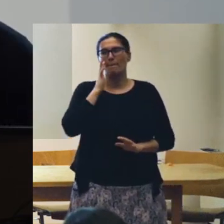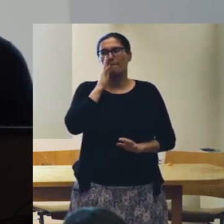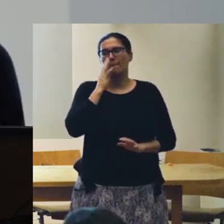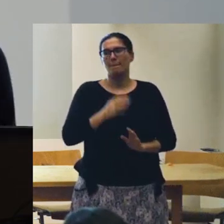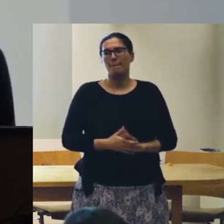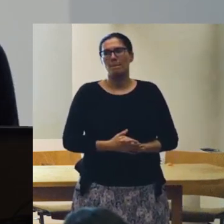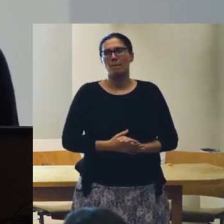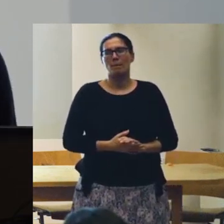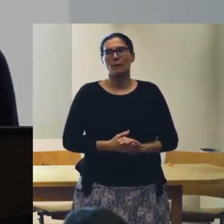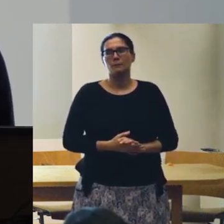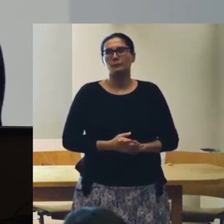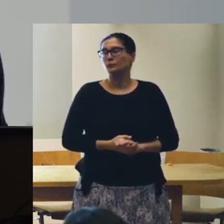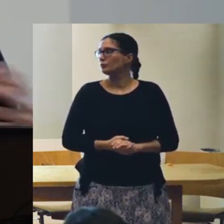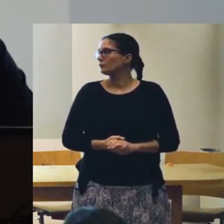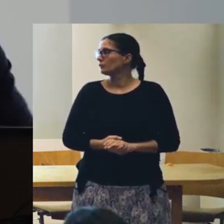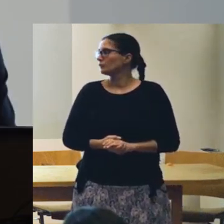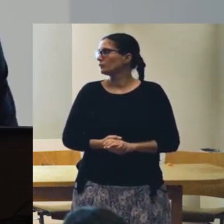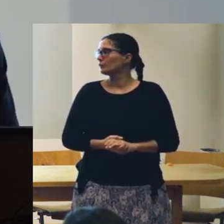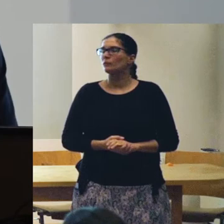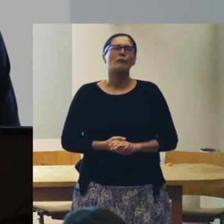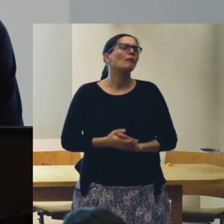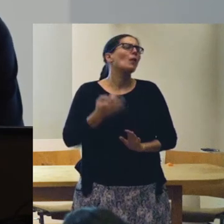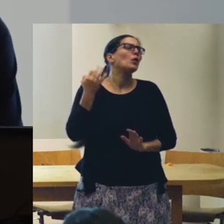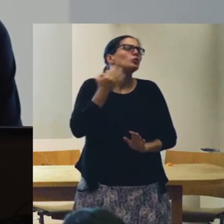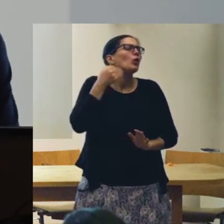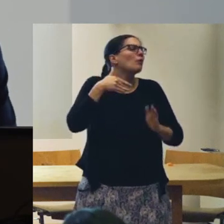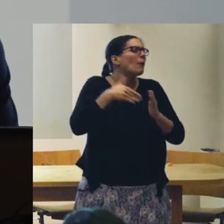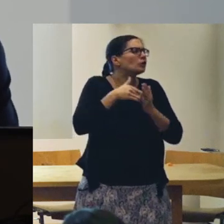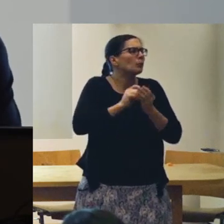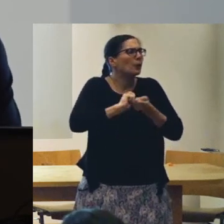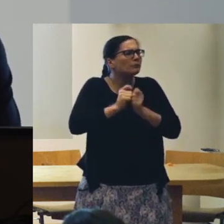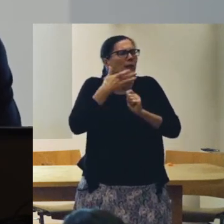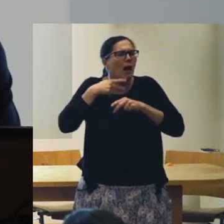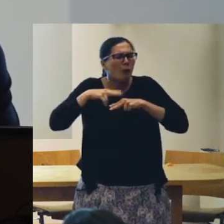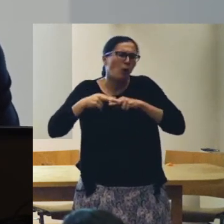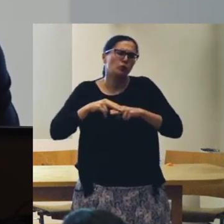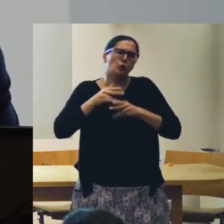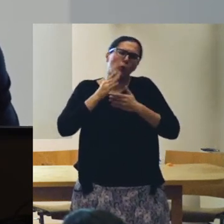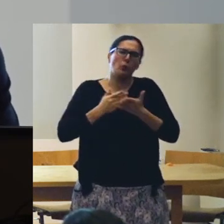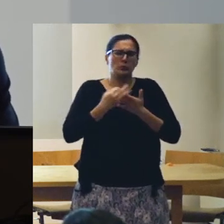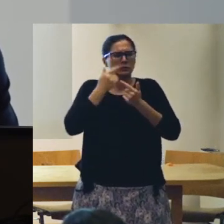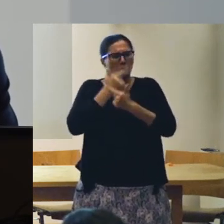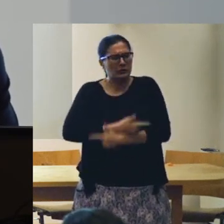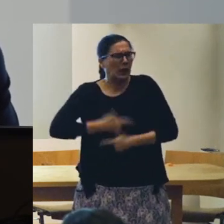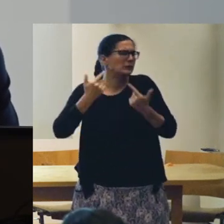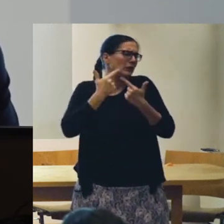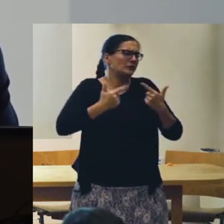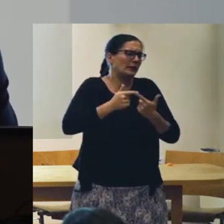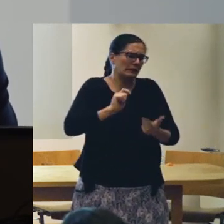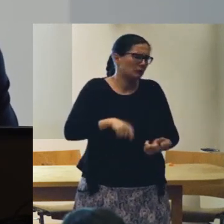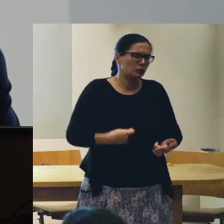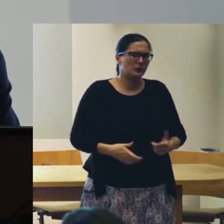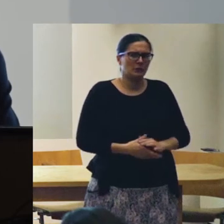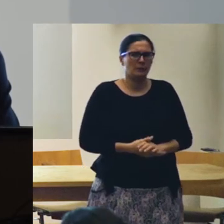na snadě, jakoby ty nějaké změny, které k tomu vedou, které z toho vyplývají